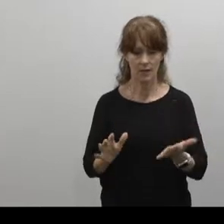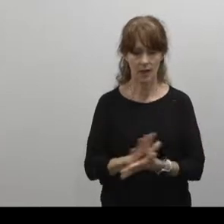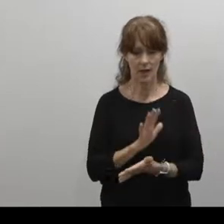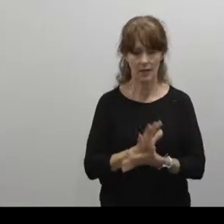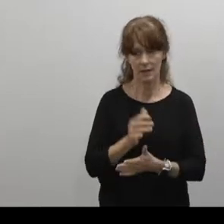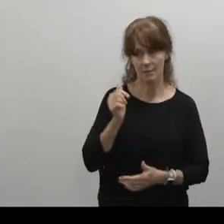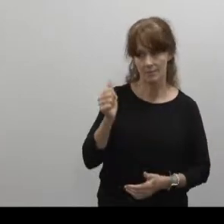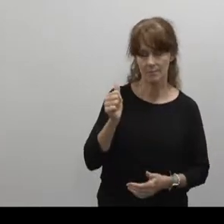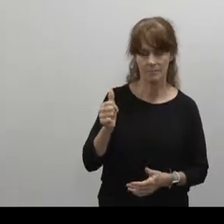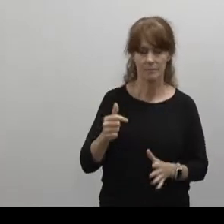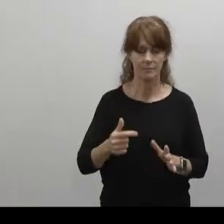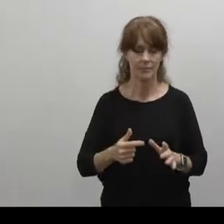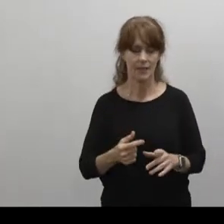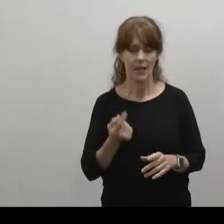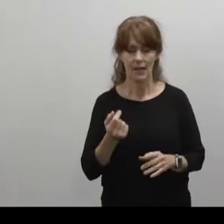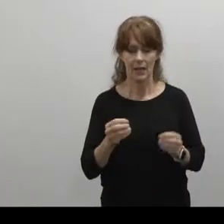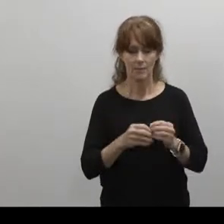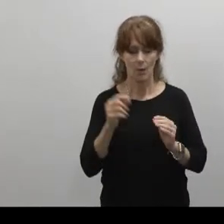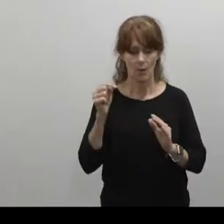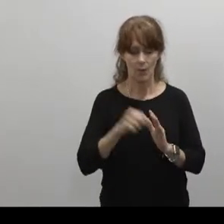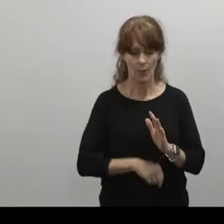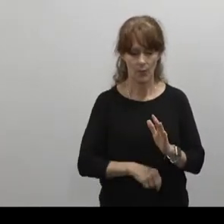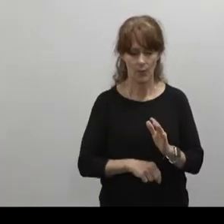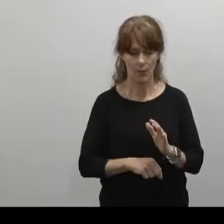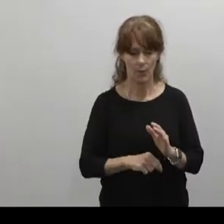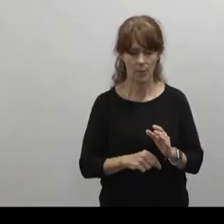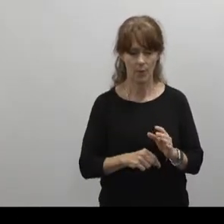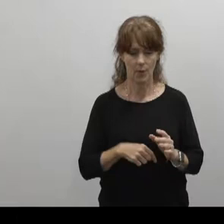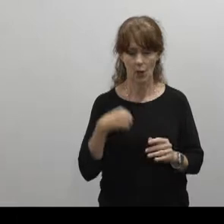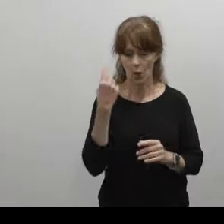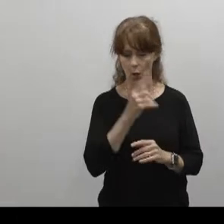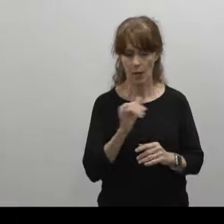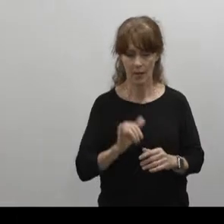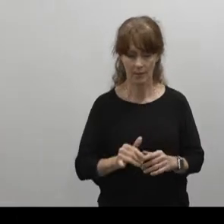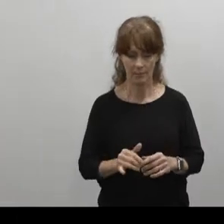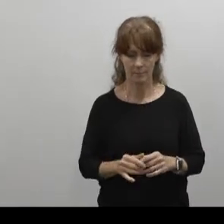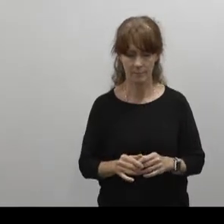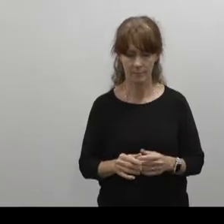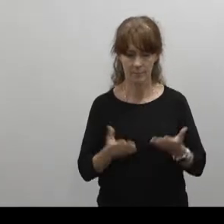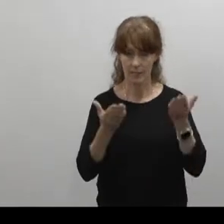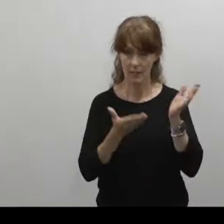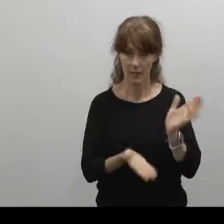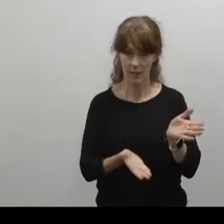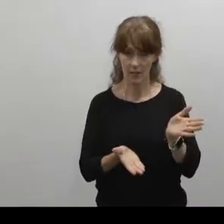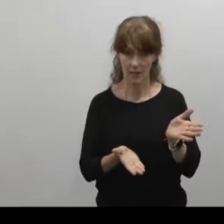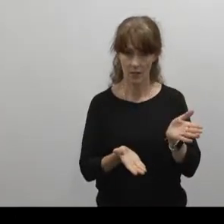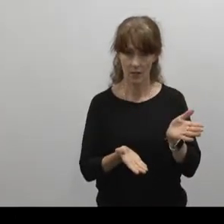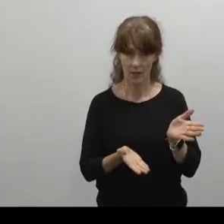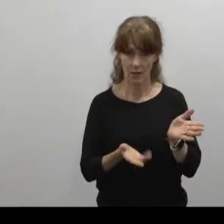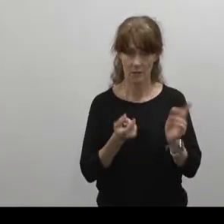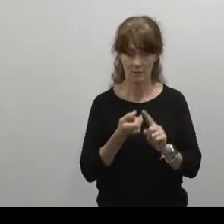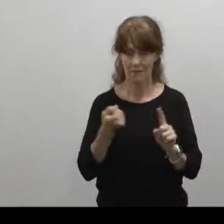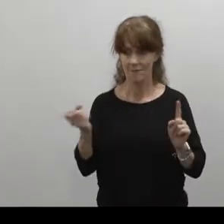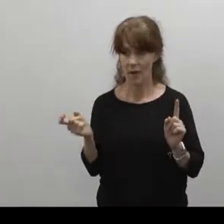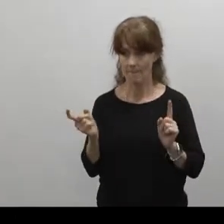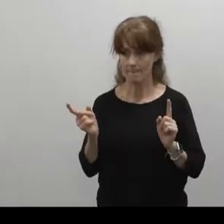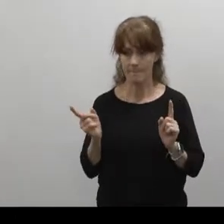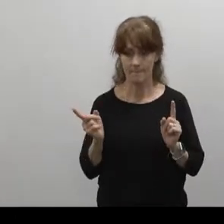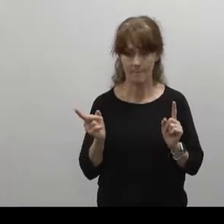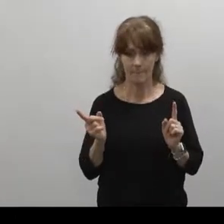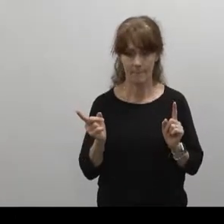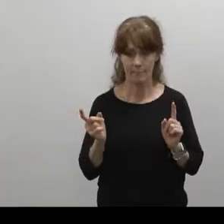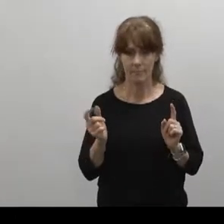cầu nick chỉ được cầm ru này rồi biết về đây để dựng bàn prapra để dựng prapra để thay